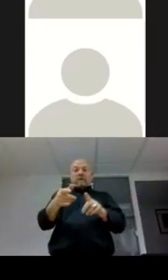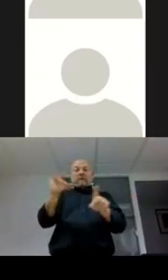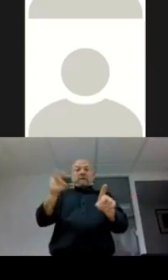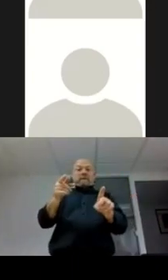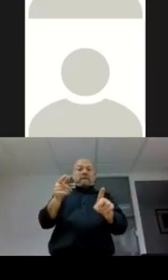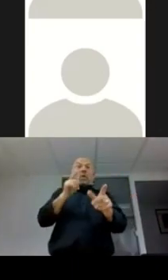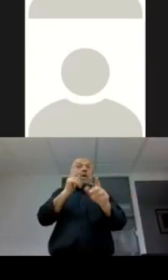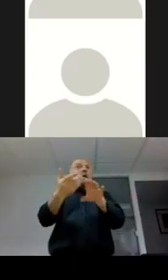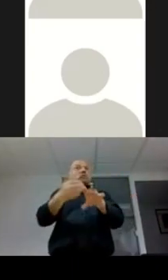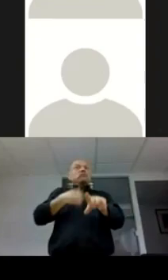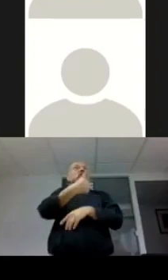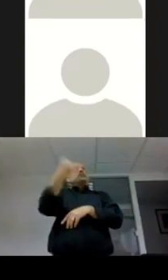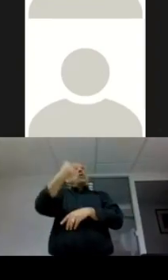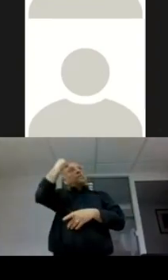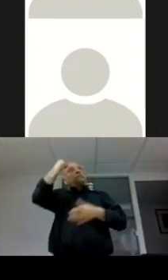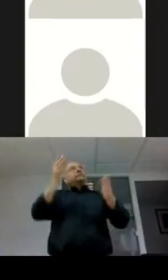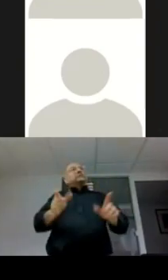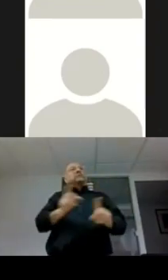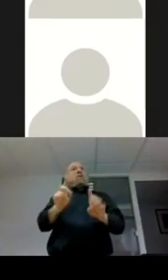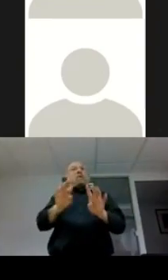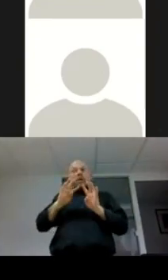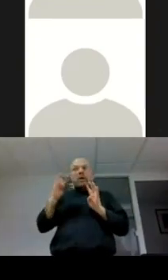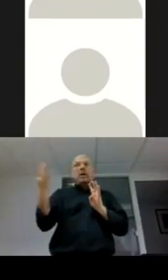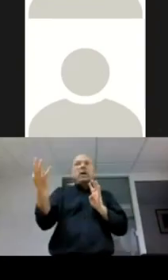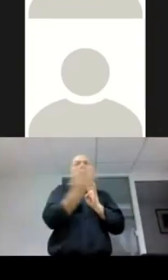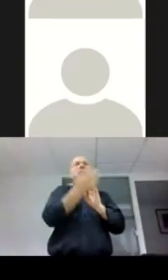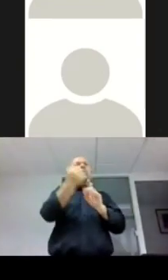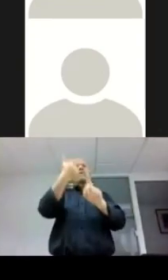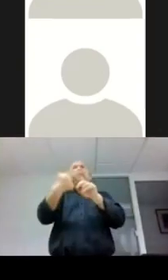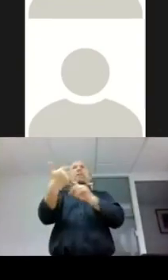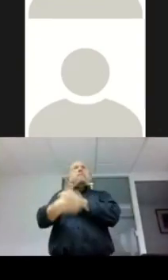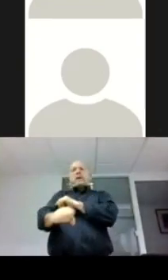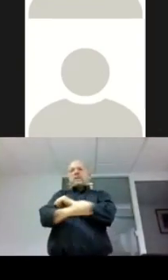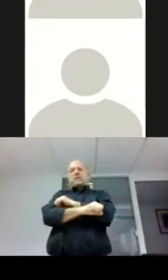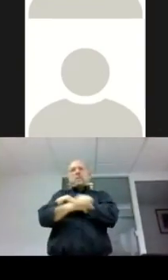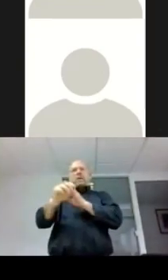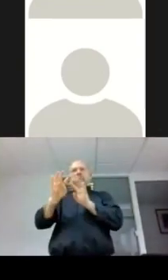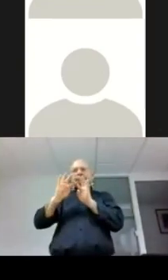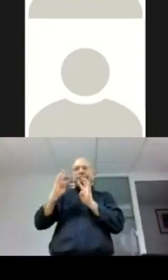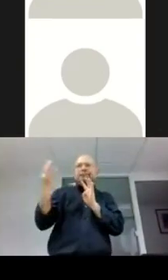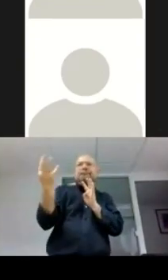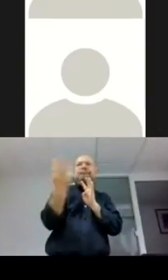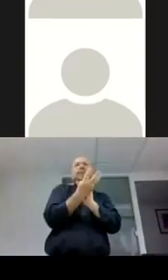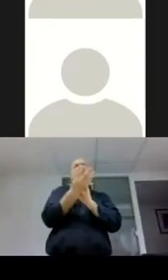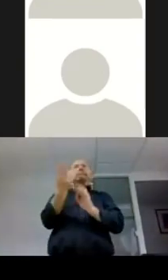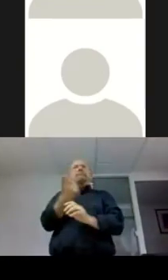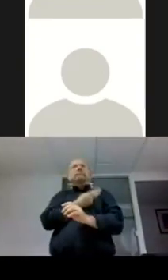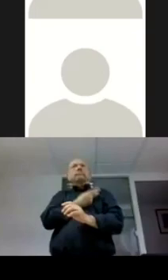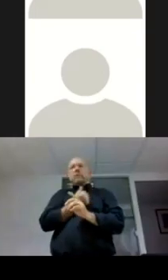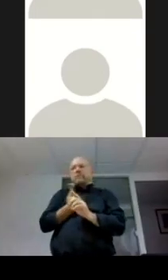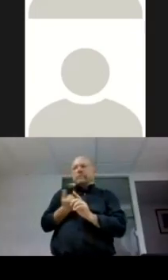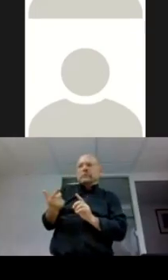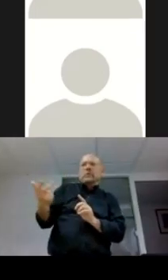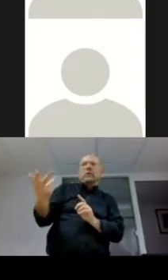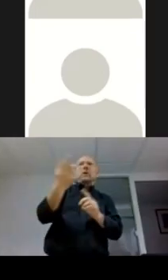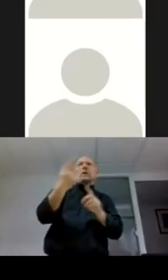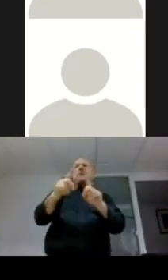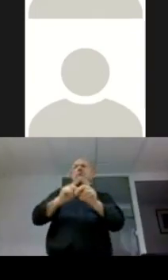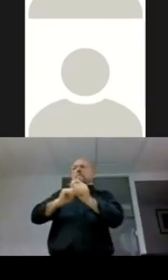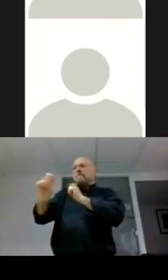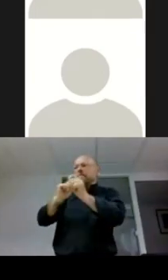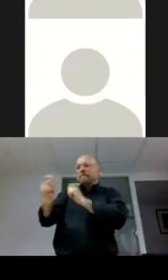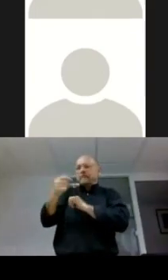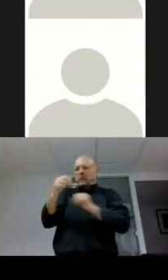la stratégie en fait thérapeutique, elle doit être discutée et on a des réunions toutes les semaines, de réunions